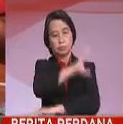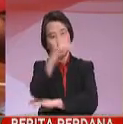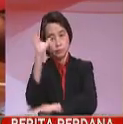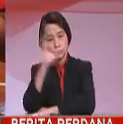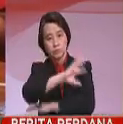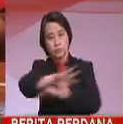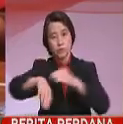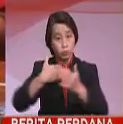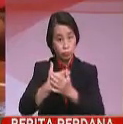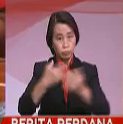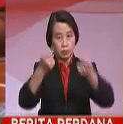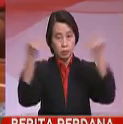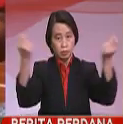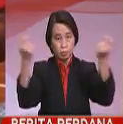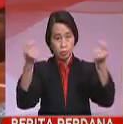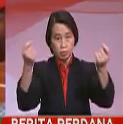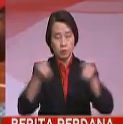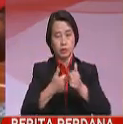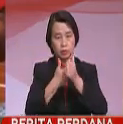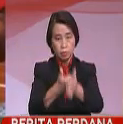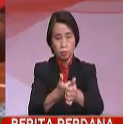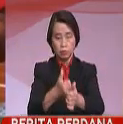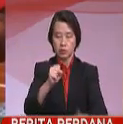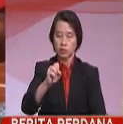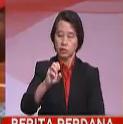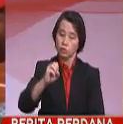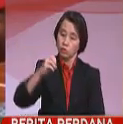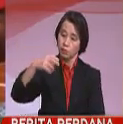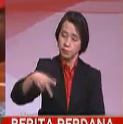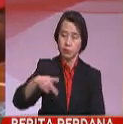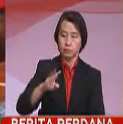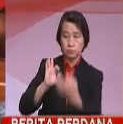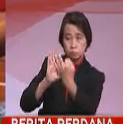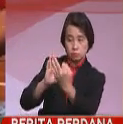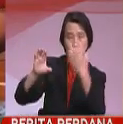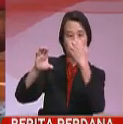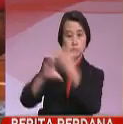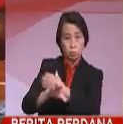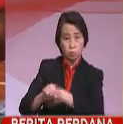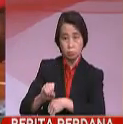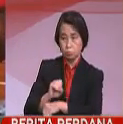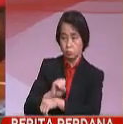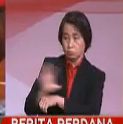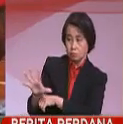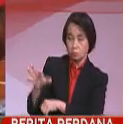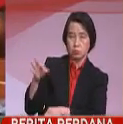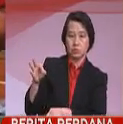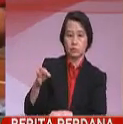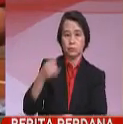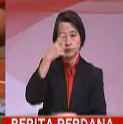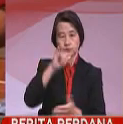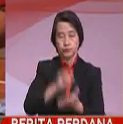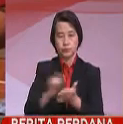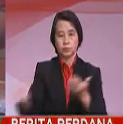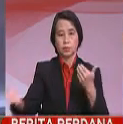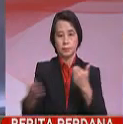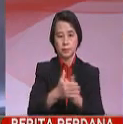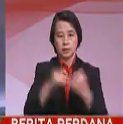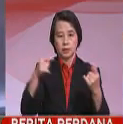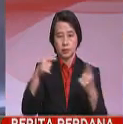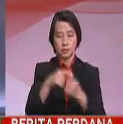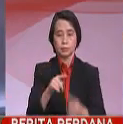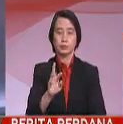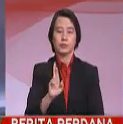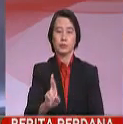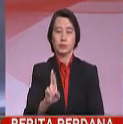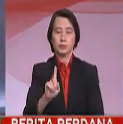meraihkannya. Teruskan mematuhi SOP yang telah pun ditetapkan dalam mendepani cabaran pandemik COVID-19. Untuk itu, kita kembali semula kepada Faris